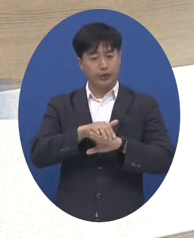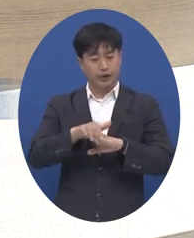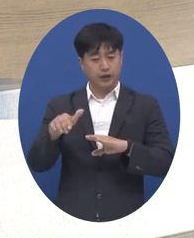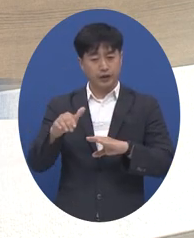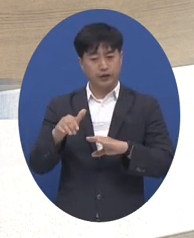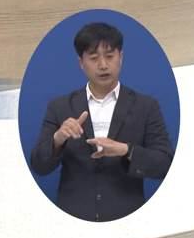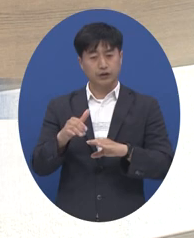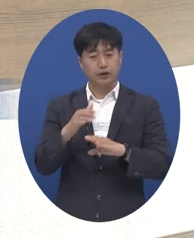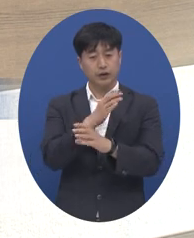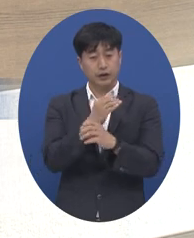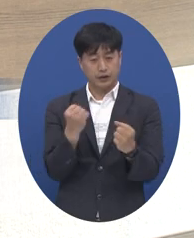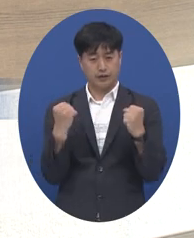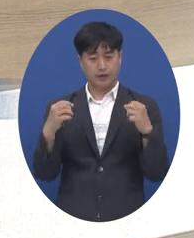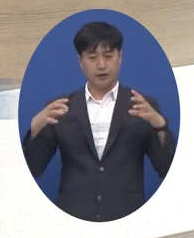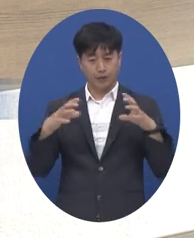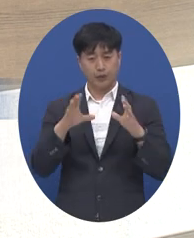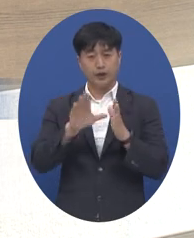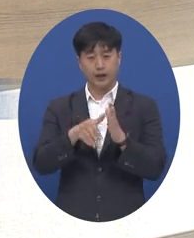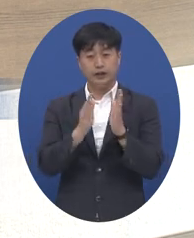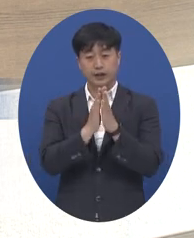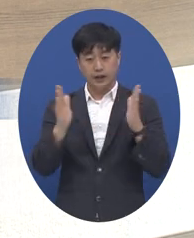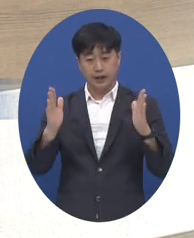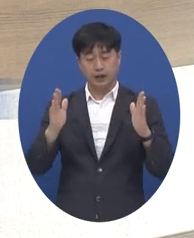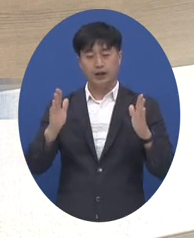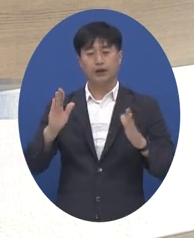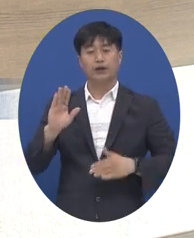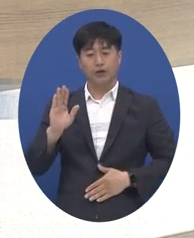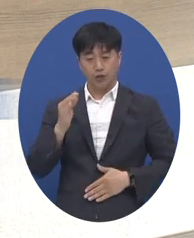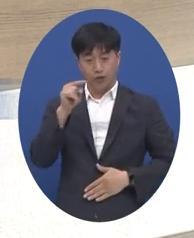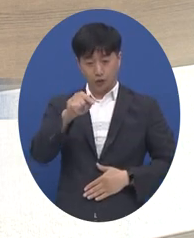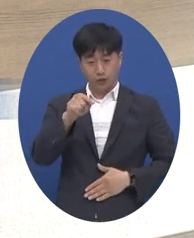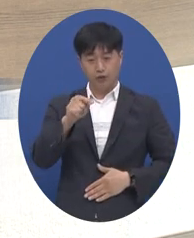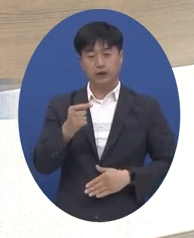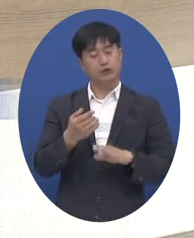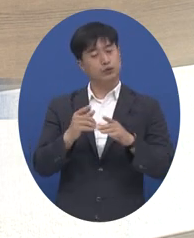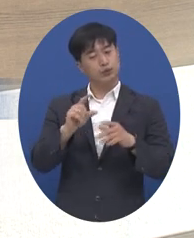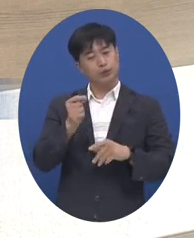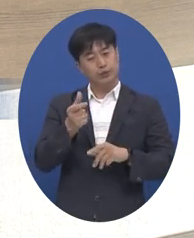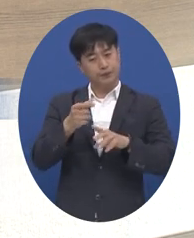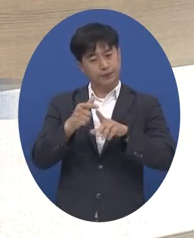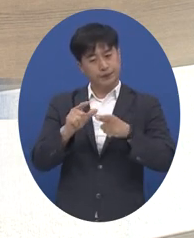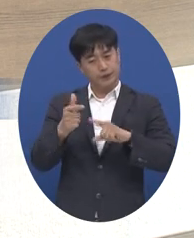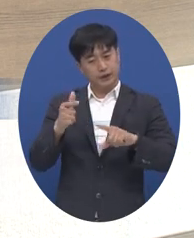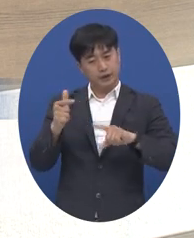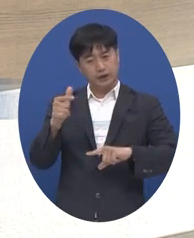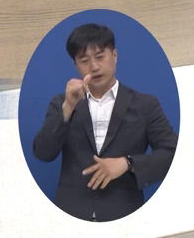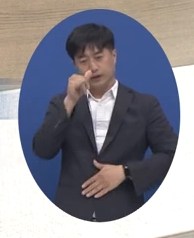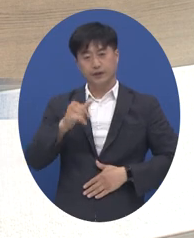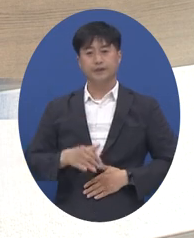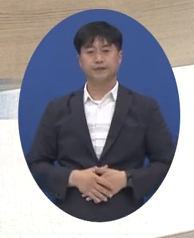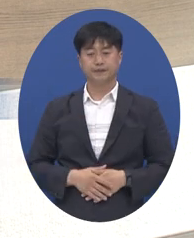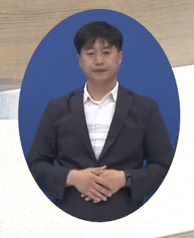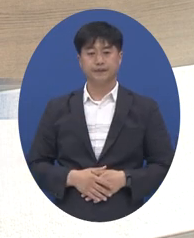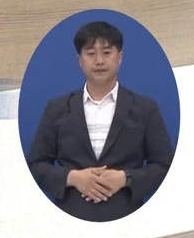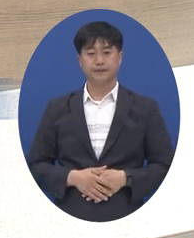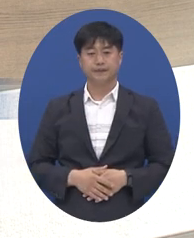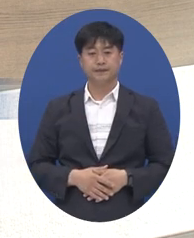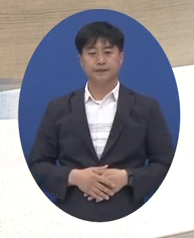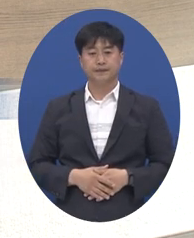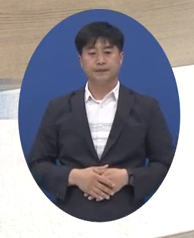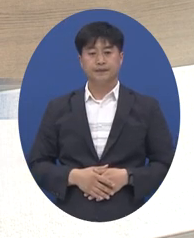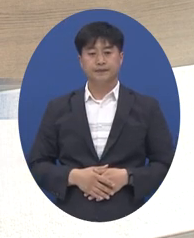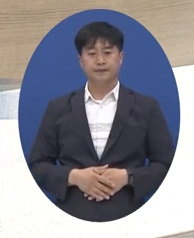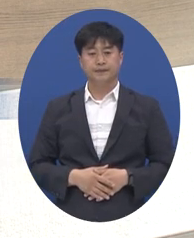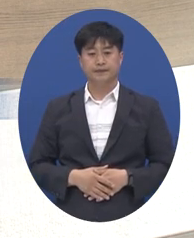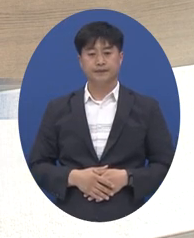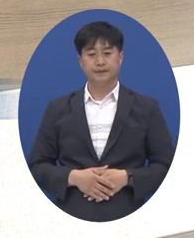다리에 어떤 협력 저희 각 짝 협력에 시대가 이제 우리 이 오는데 협력을 그래서 시작했다 는 재미 부풀어